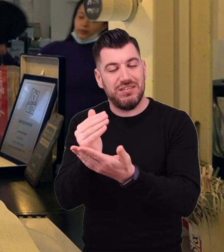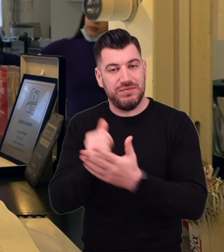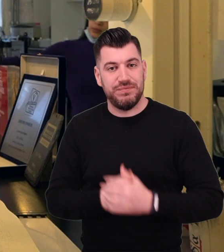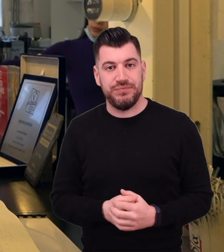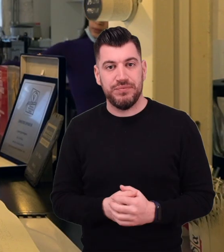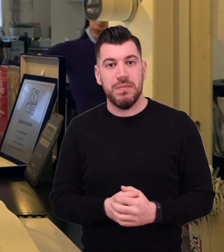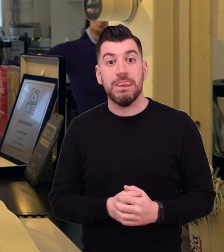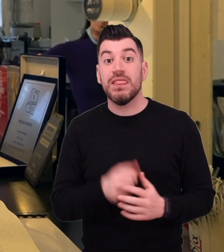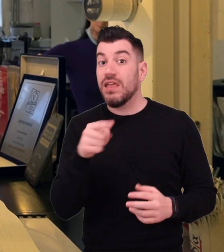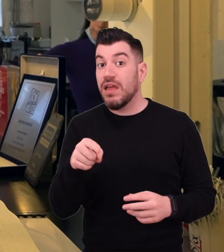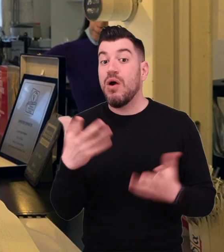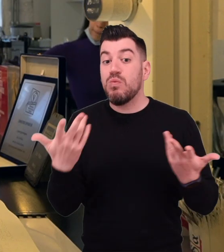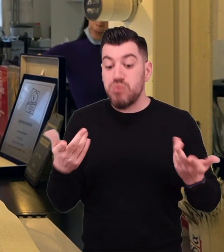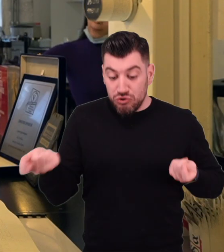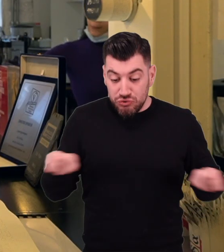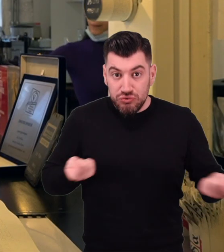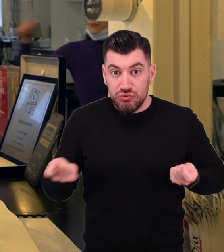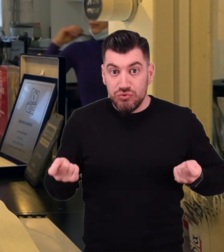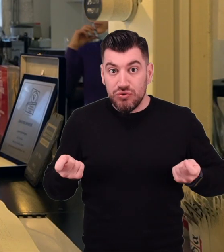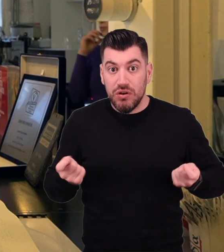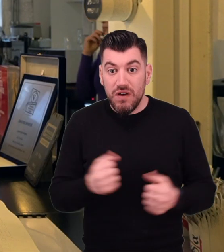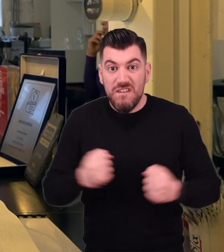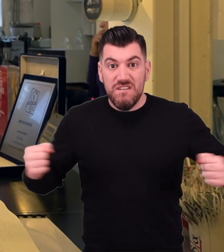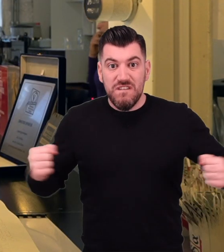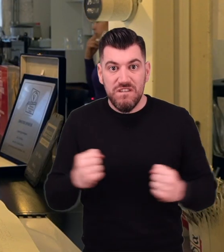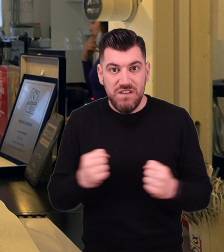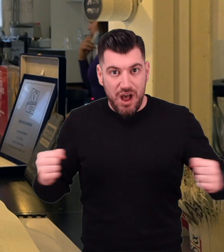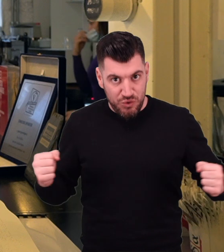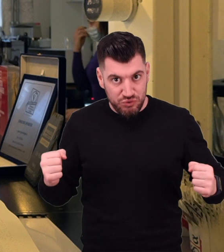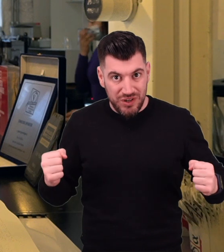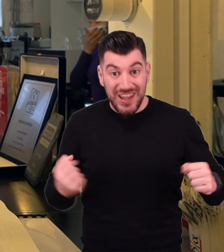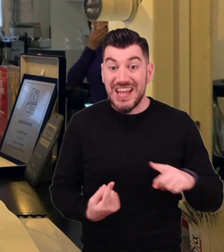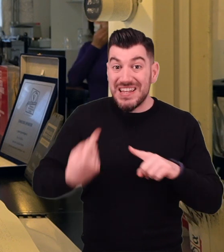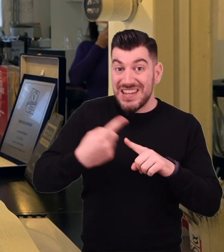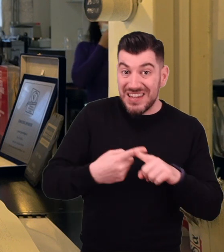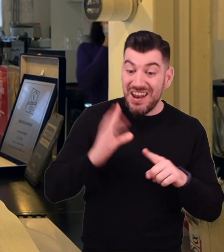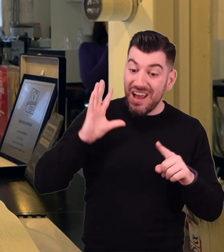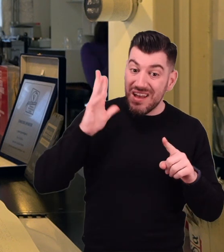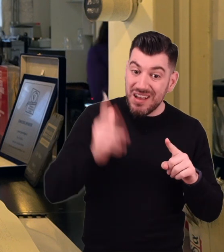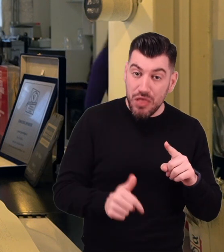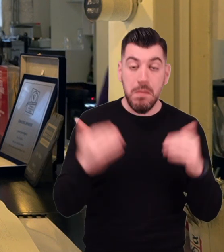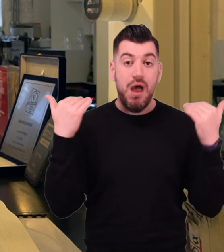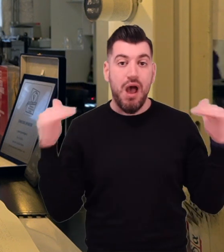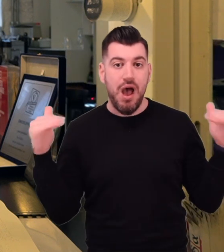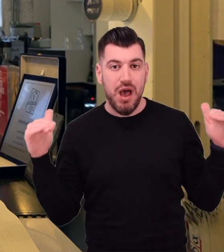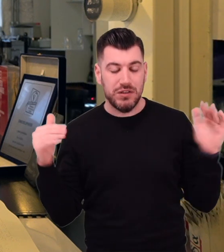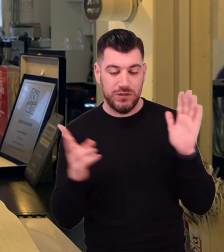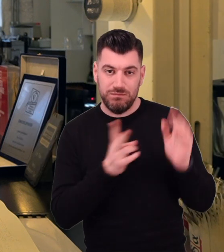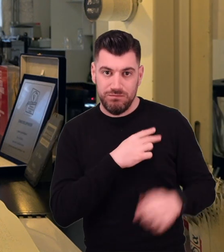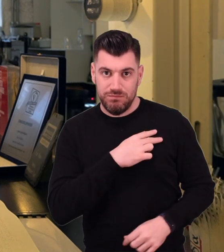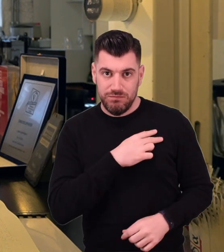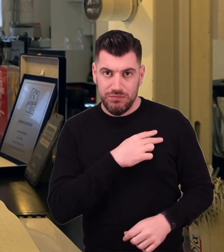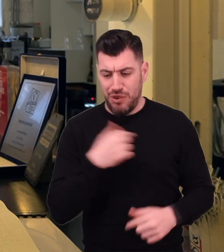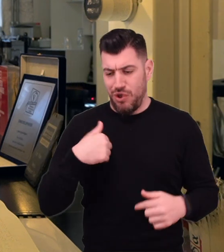σχεδίας. Έλεγχο του σωματικού βάρους, υιοθέτηση τακτικής σωματικής άσκησης. Με βλέπεις, εγώ είμαι